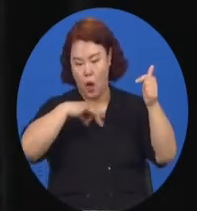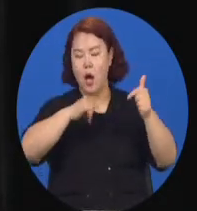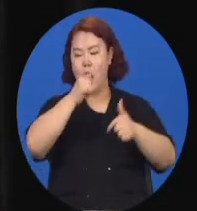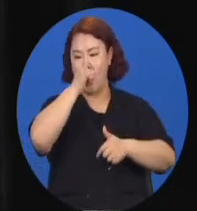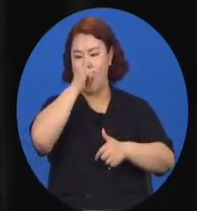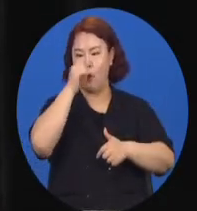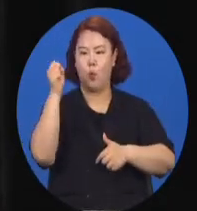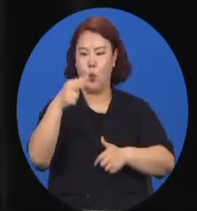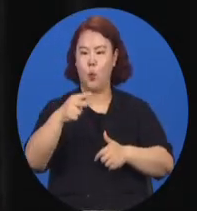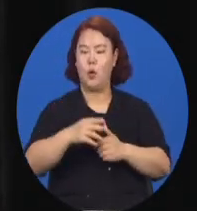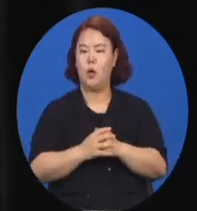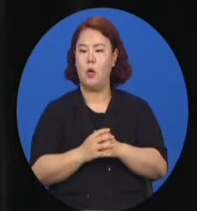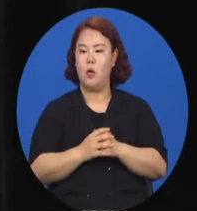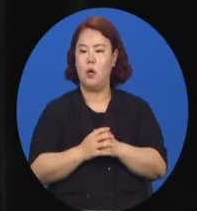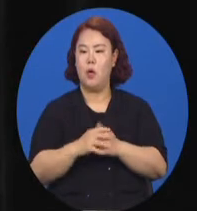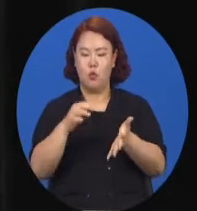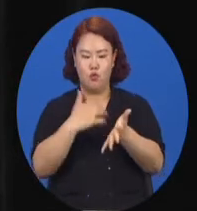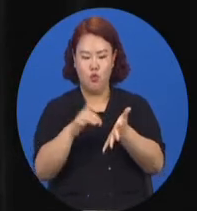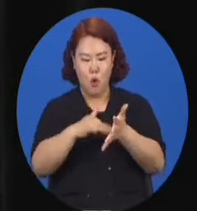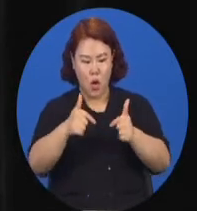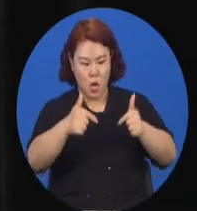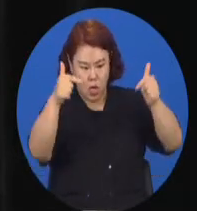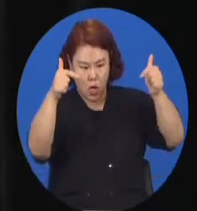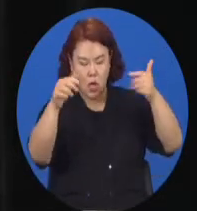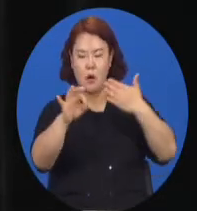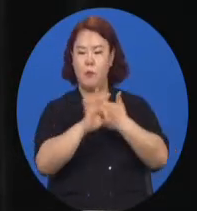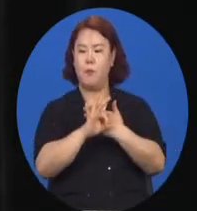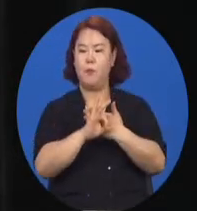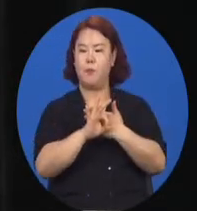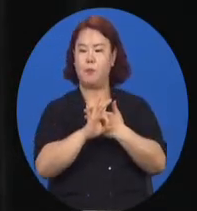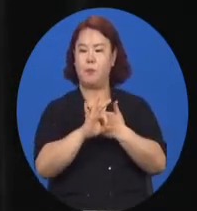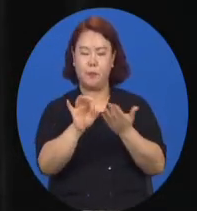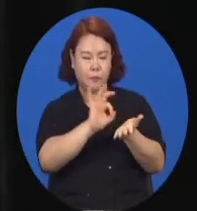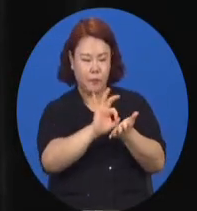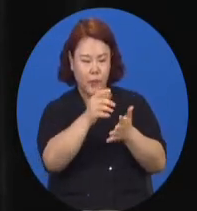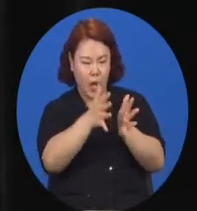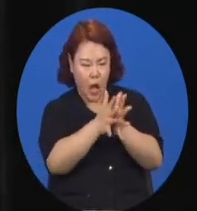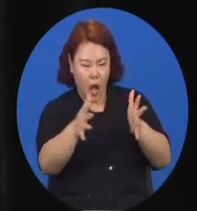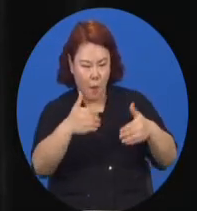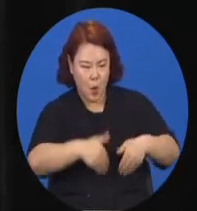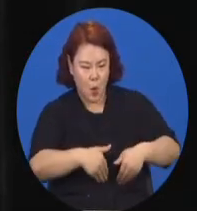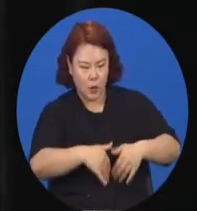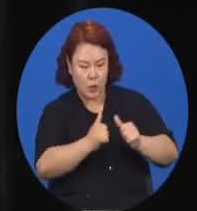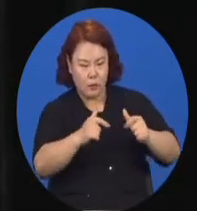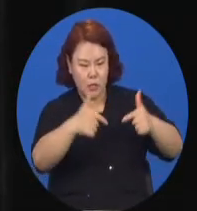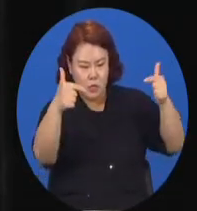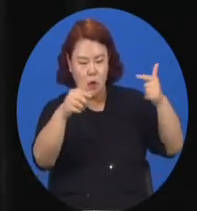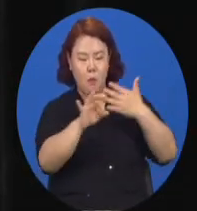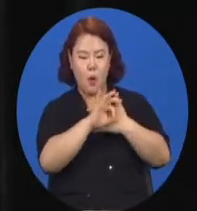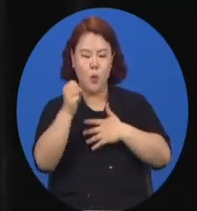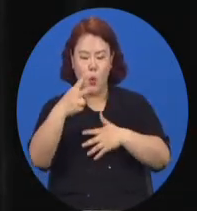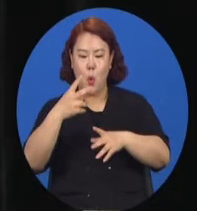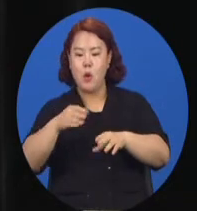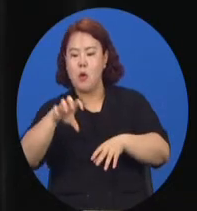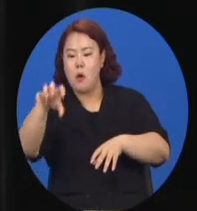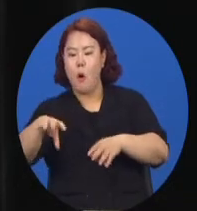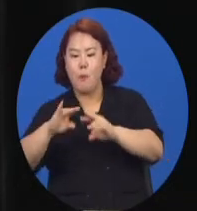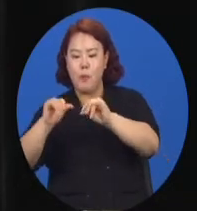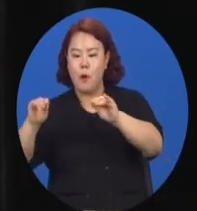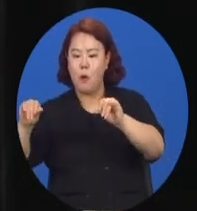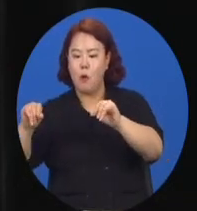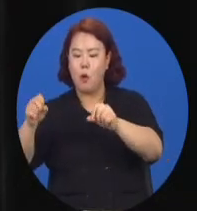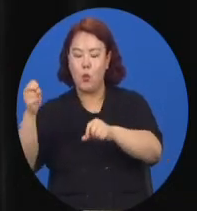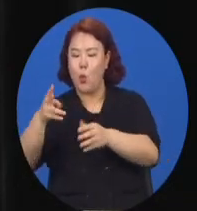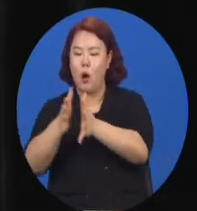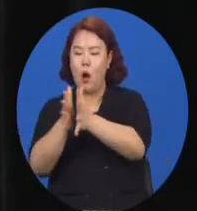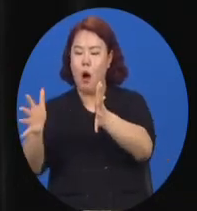될 것이고 수요가 계속 증가하게 되면은 저희들이 또 그 여지 부지에 또 추가로 임대 아파트를 더 건립할